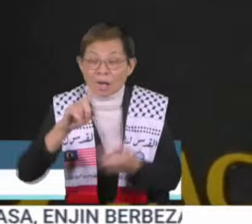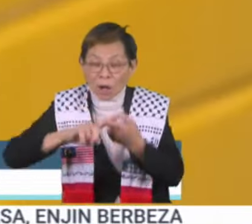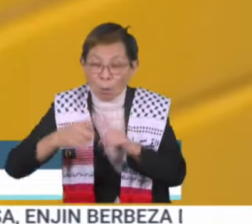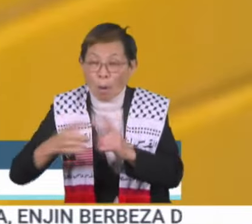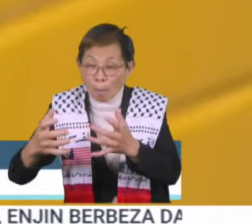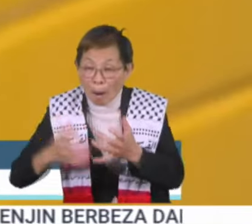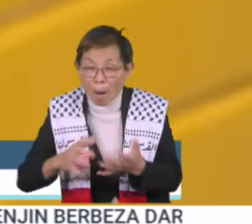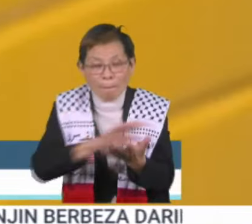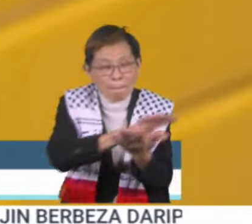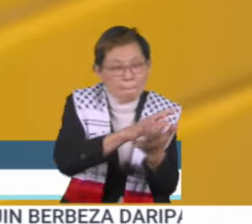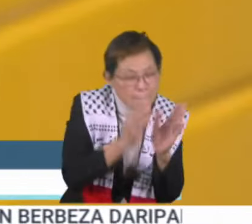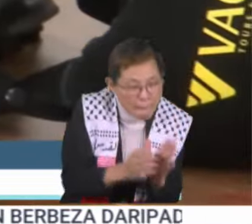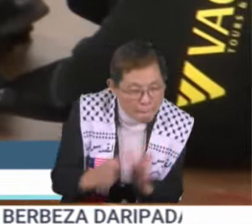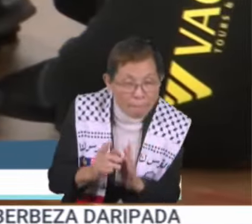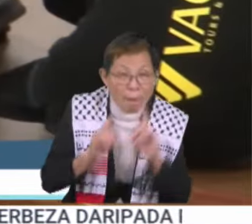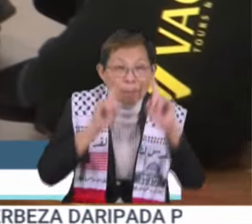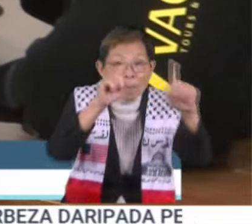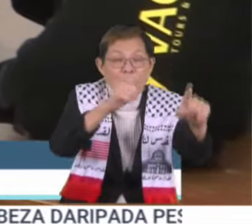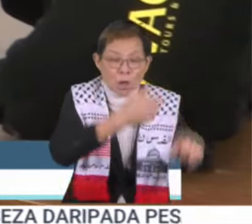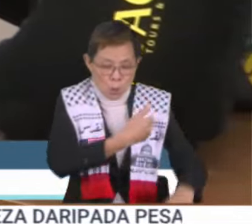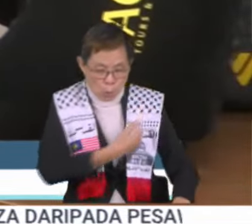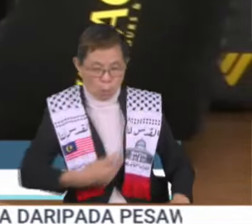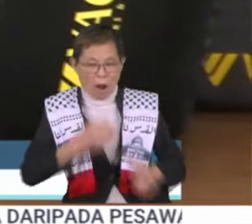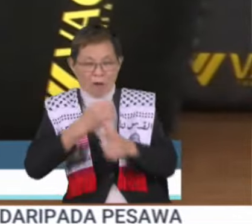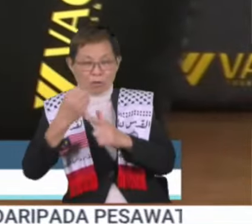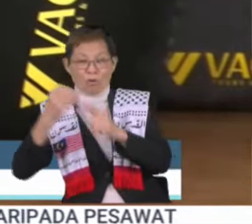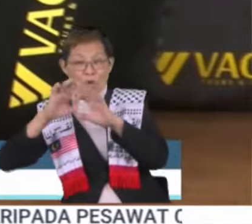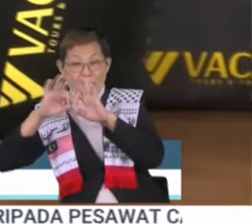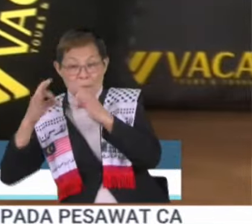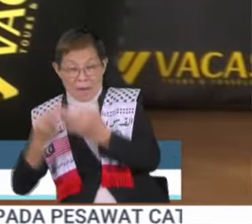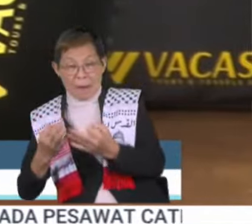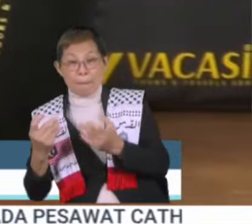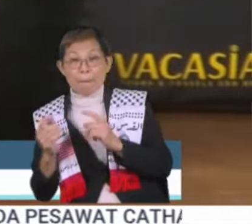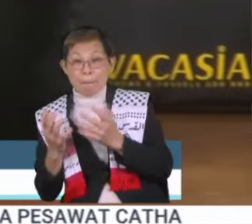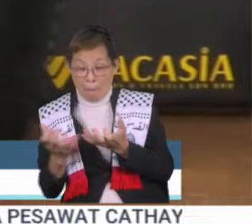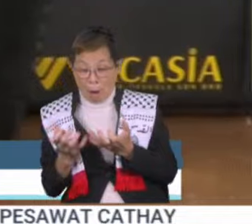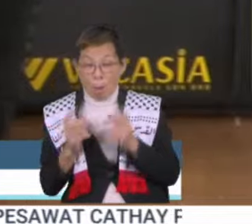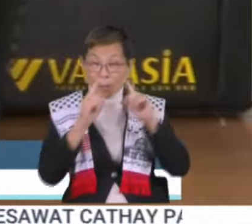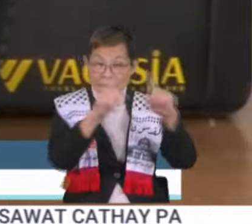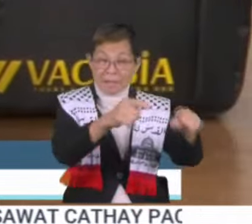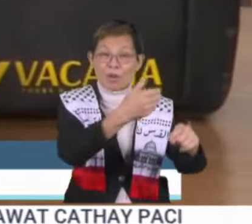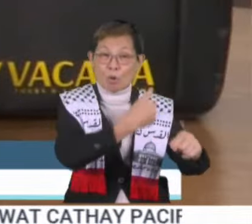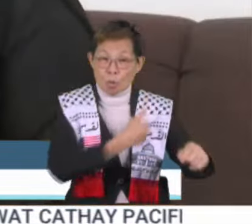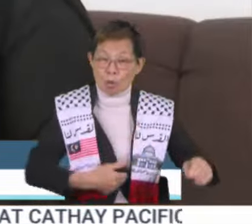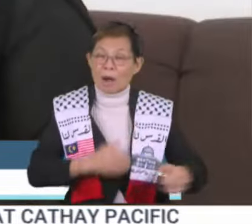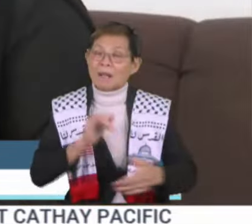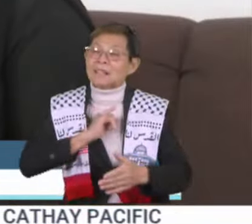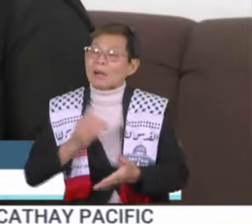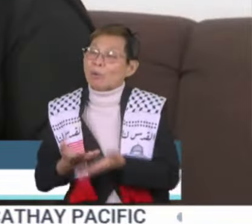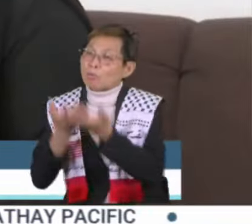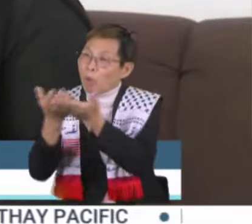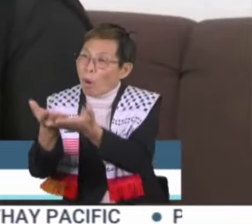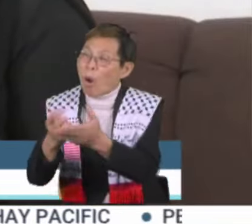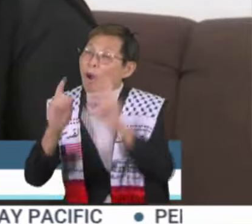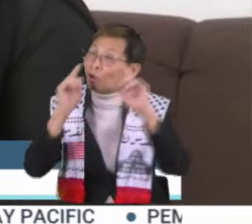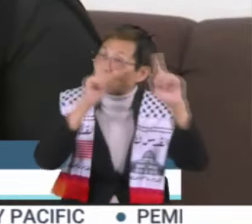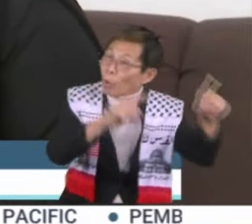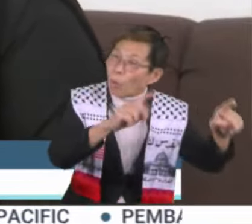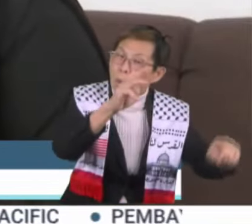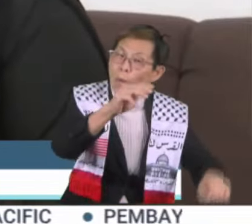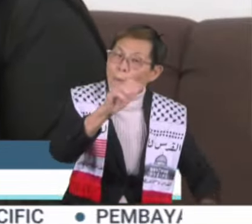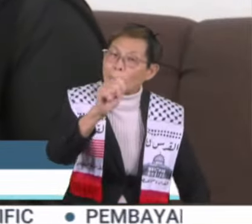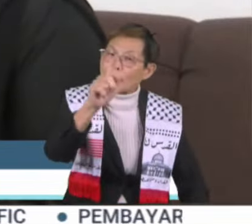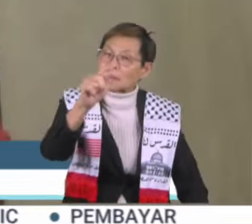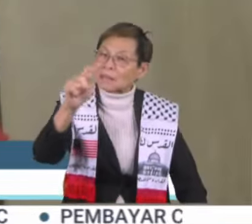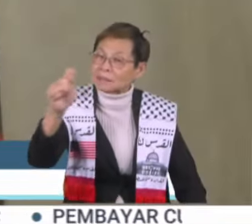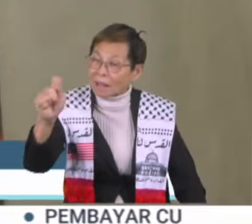umrah atau buat ahli family, ahli keluarga saya lah yang nak pergi umrah, saya akan showkan kepada mereka untuk pergi Mata Fair dan cari